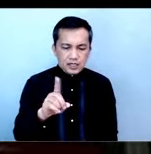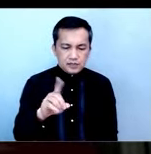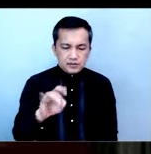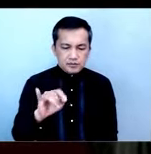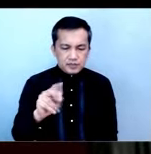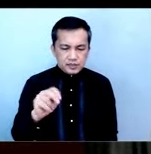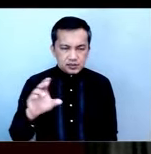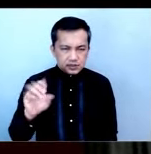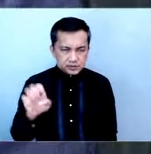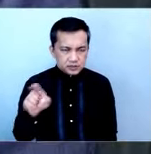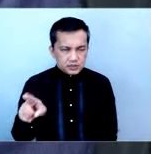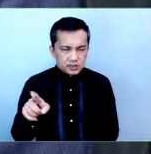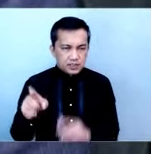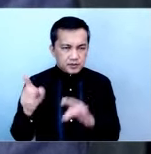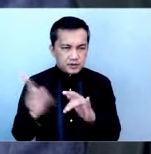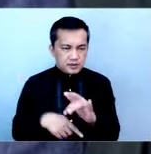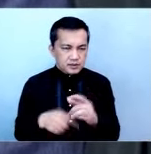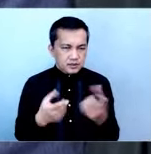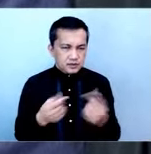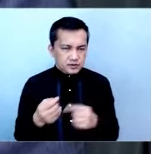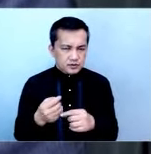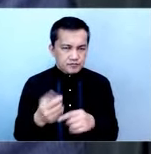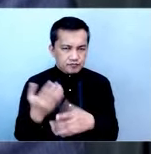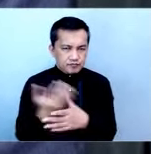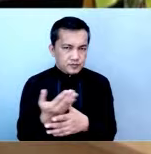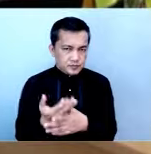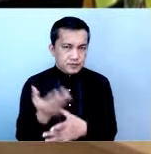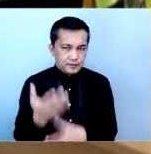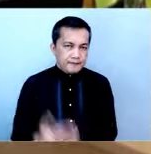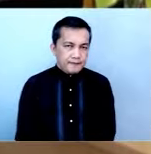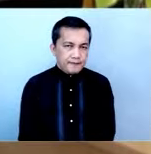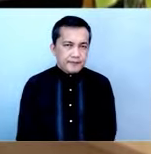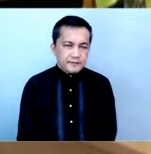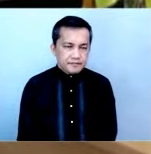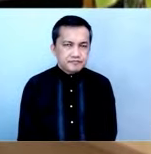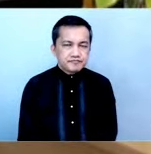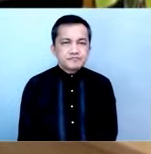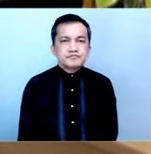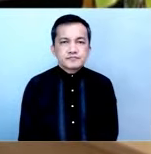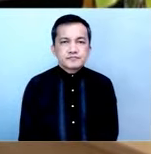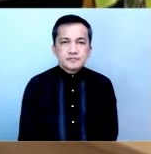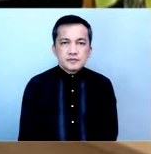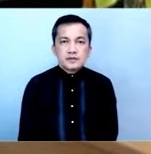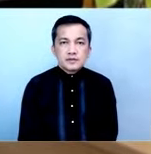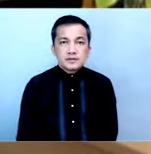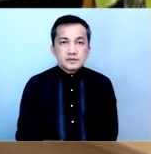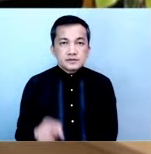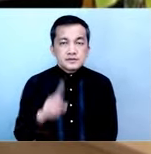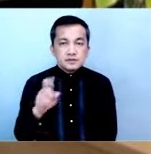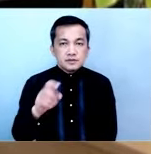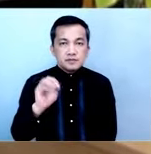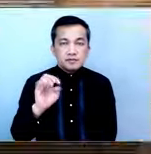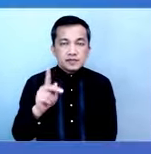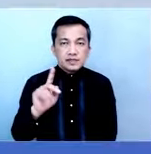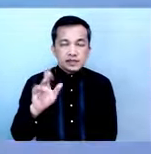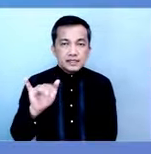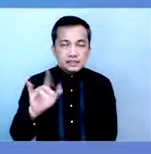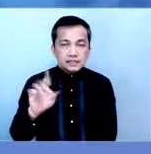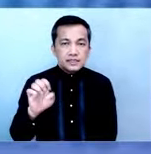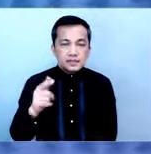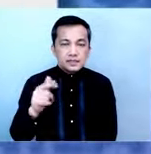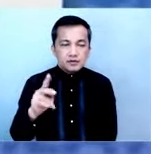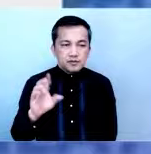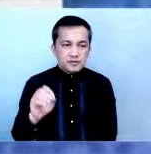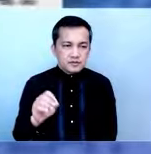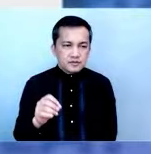ay mapanagot sa ginawa niyang perwisyo sa iyo. Ito naman ang katanungan ni Mark Lyle Jeronimo. Ato, ini,